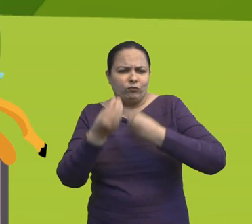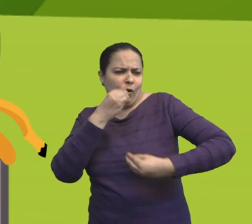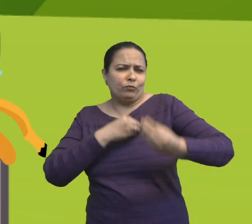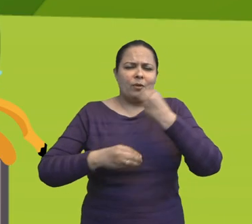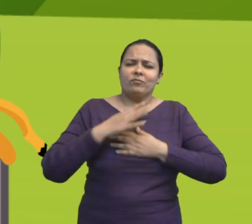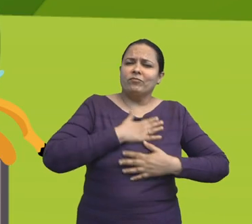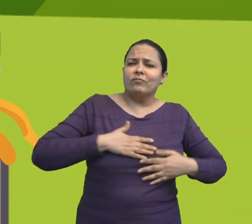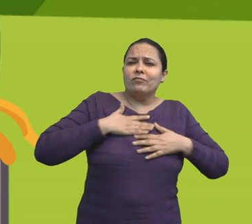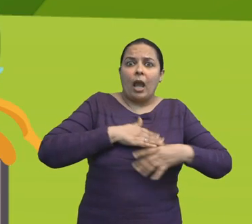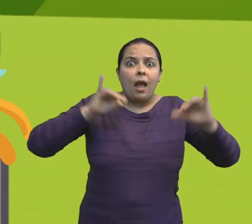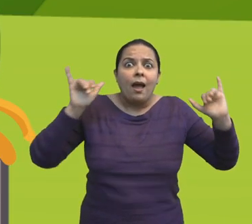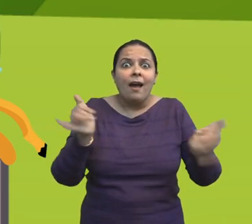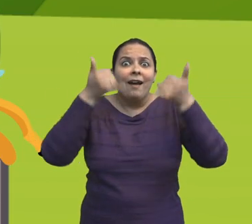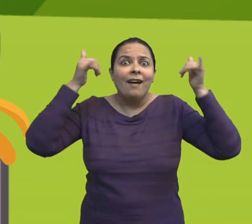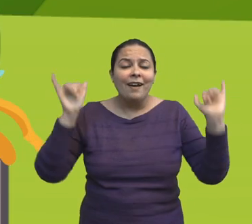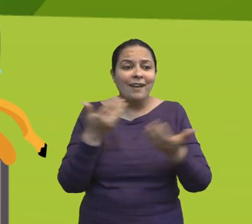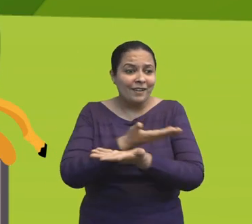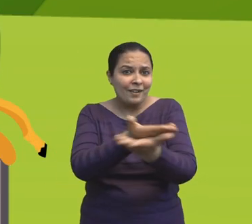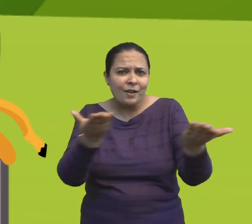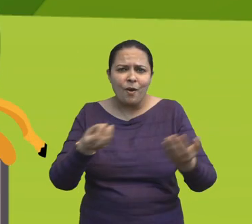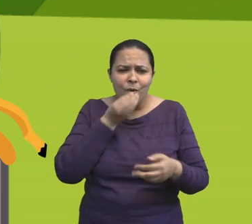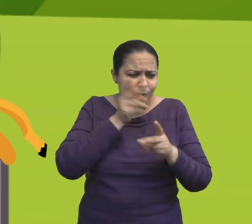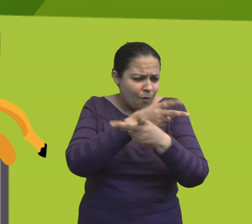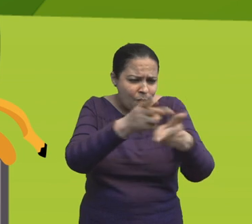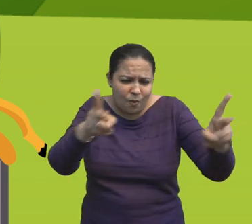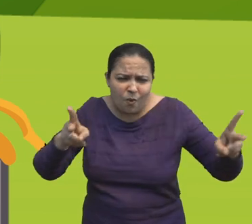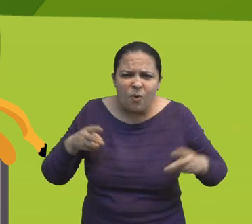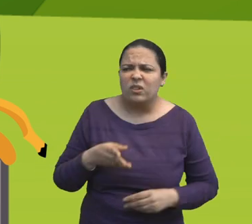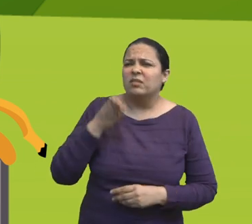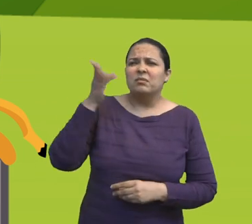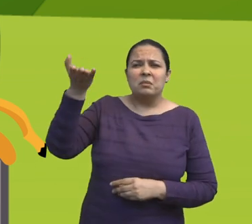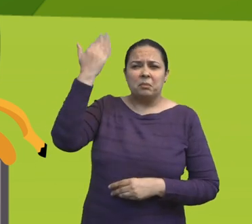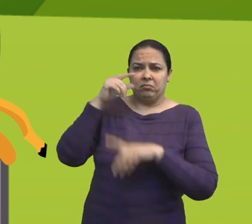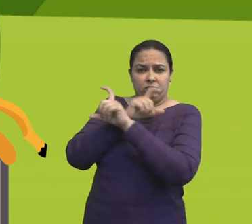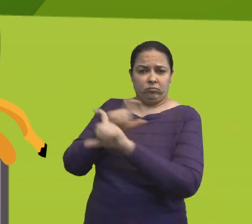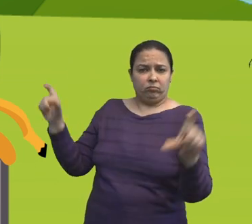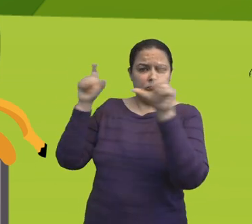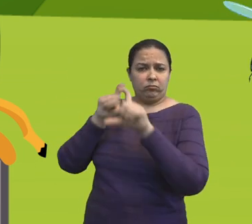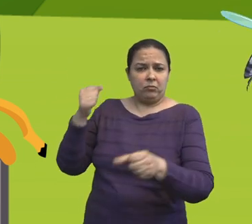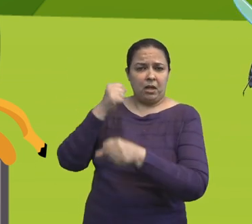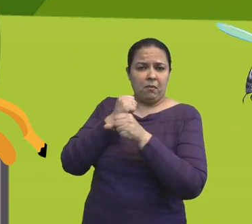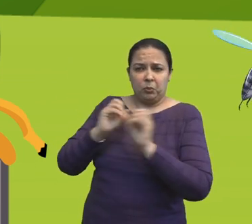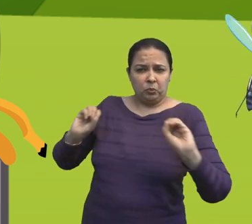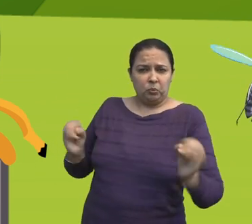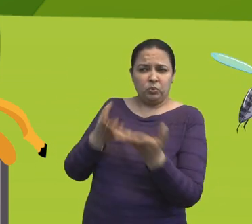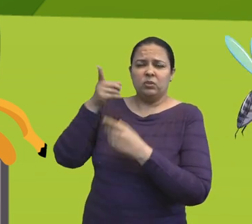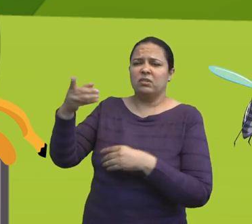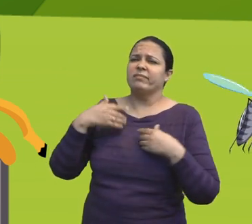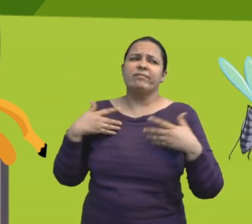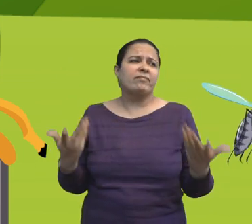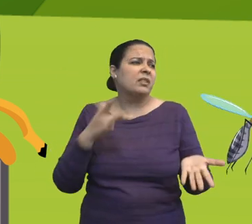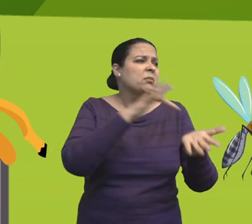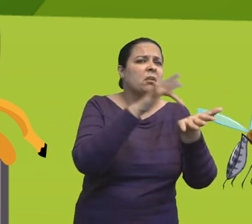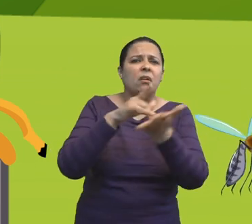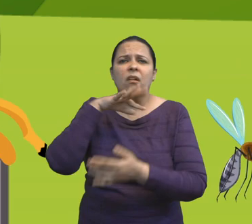आज पार्टी का पूरा सामान है। जब से ये स्वच्छता अभियान चला है, तब से तो नो पार्टी जोन